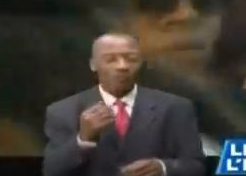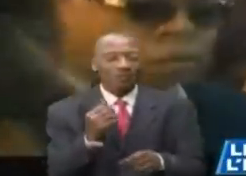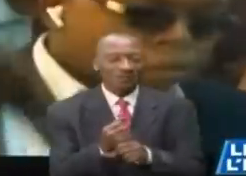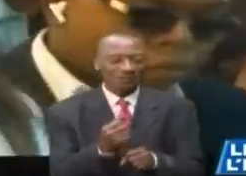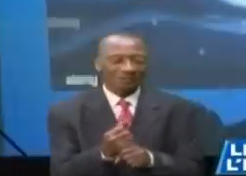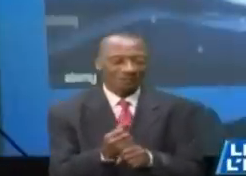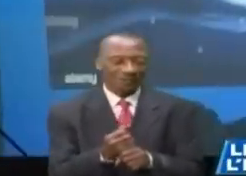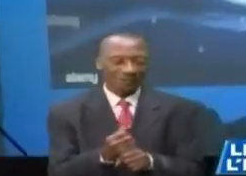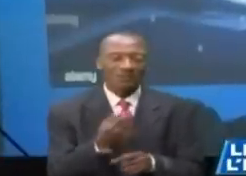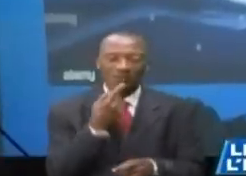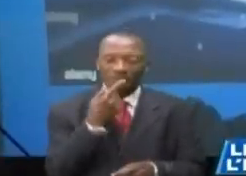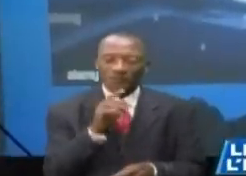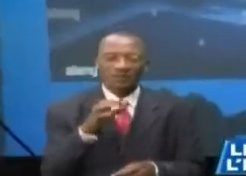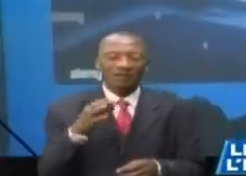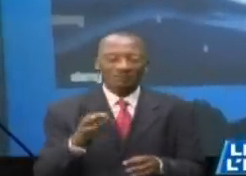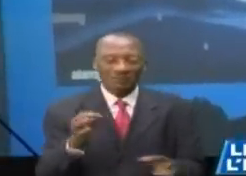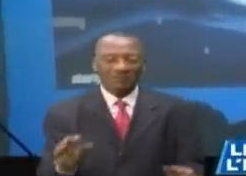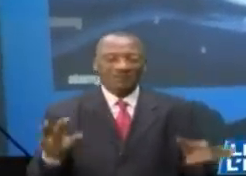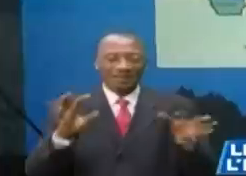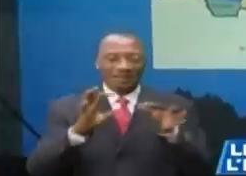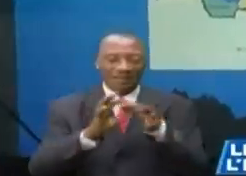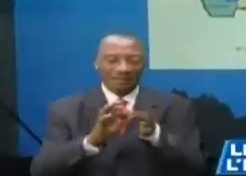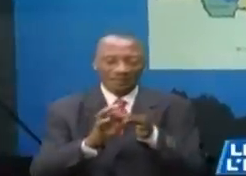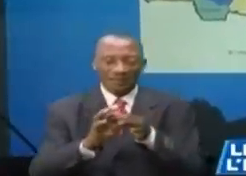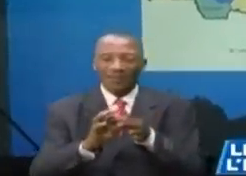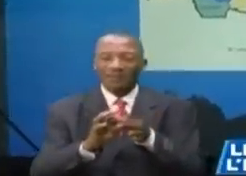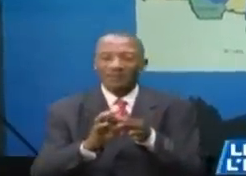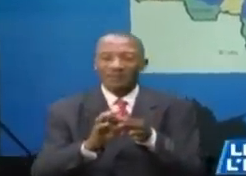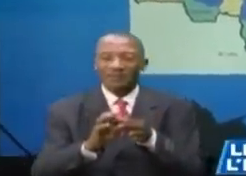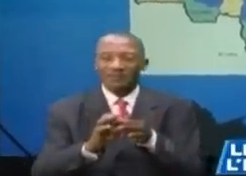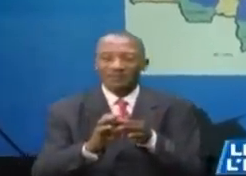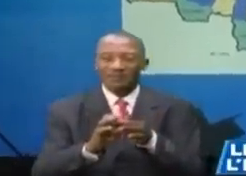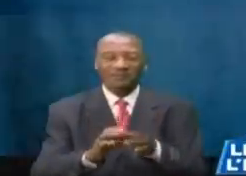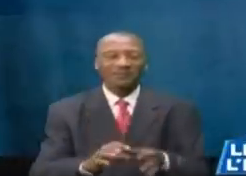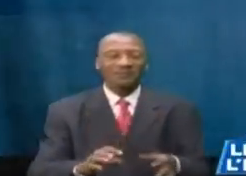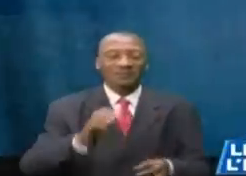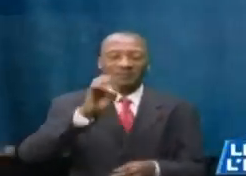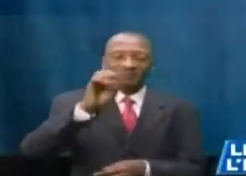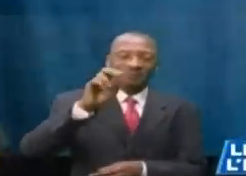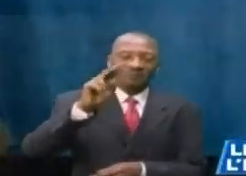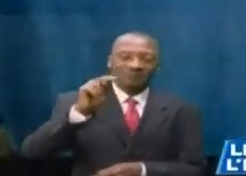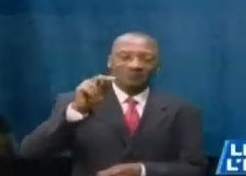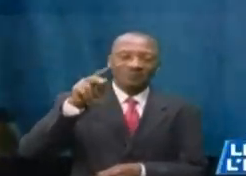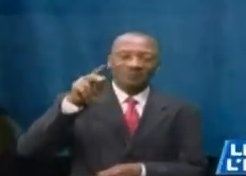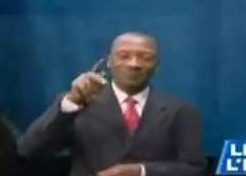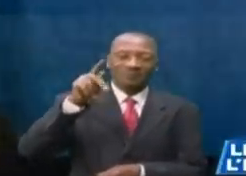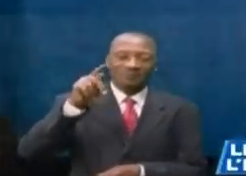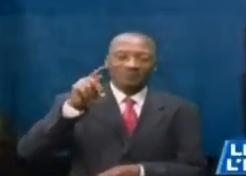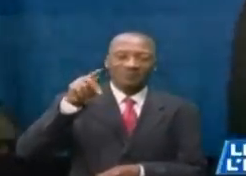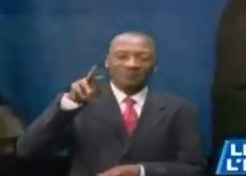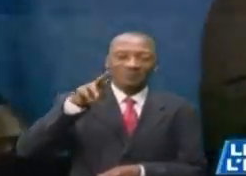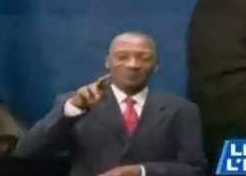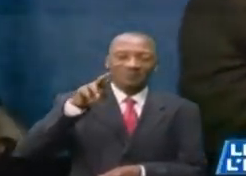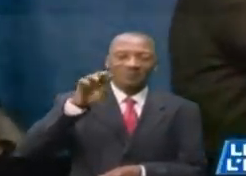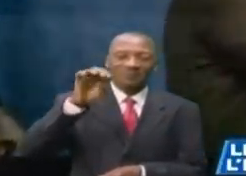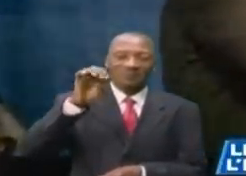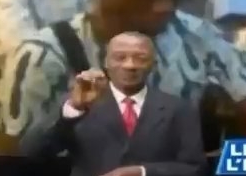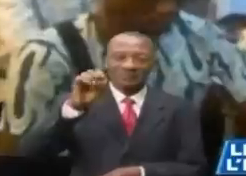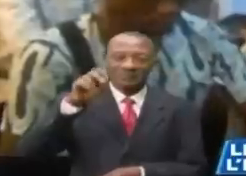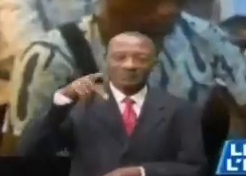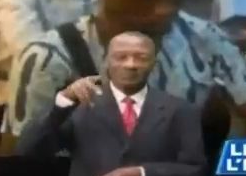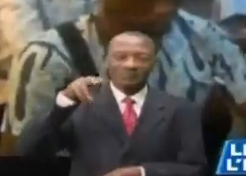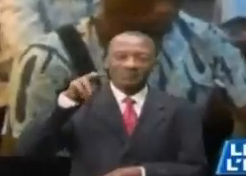l'État Félix-Antoine Tshisekedi Tshilombo de faire des Congolais des millionnaires. Dans son exposé, Patrick Onoya a fait savoir à